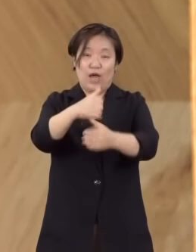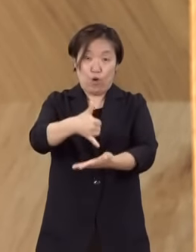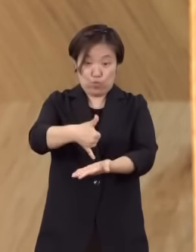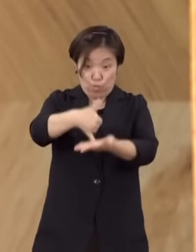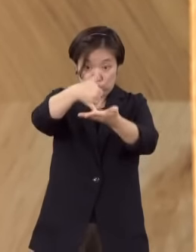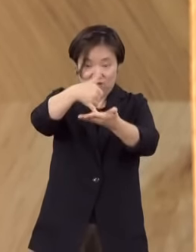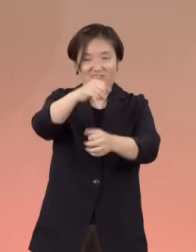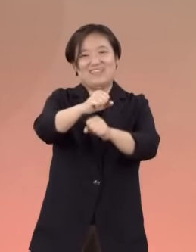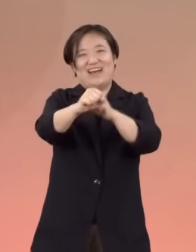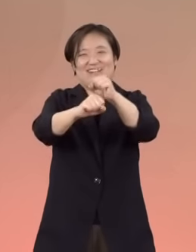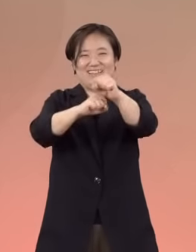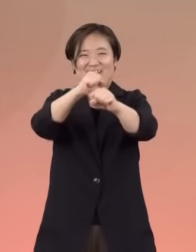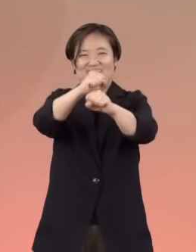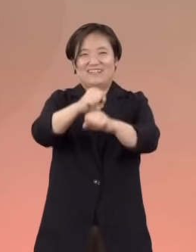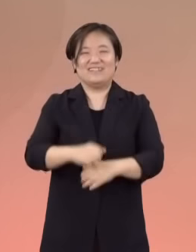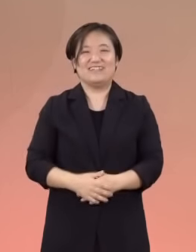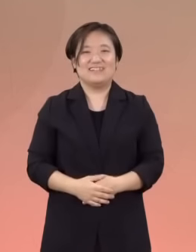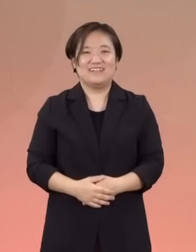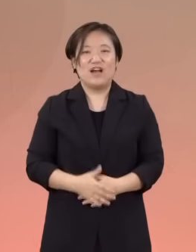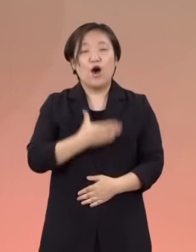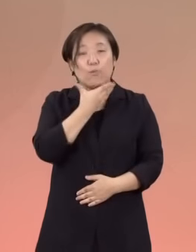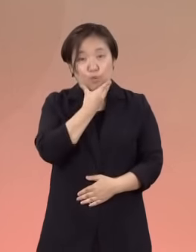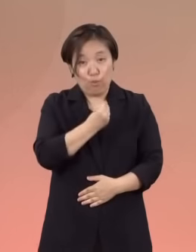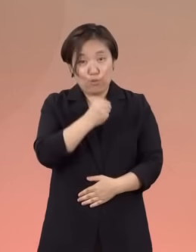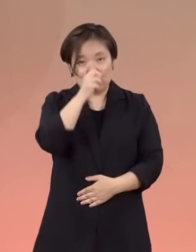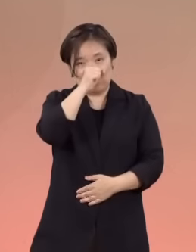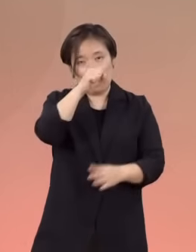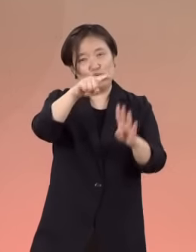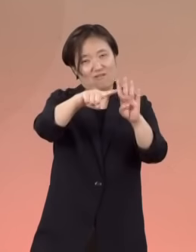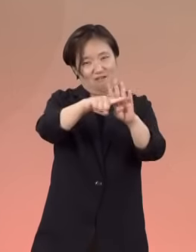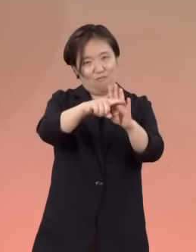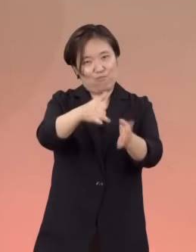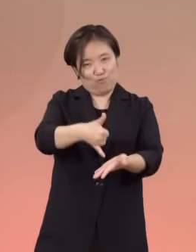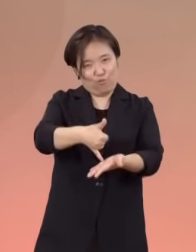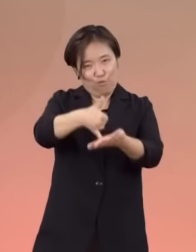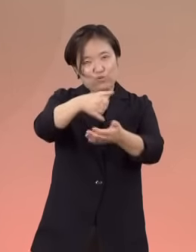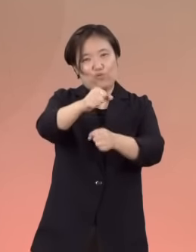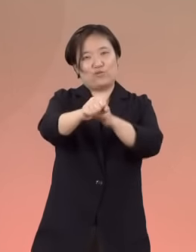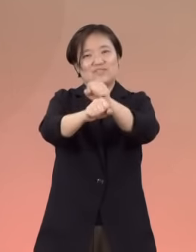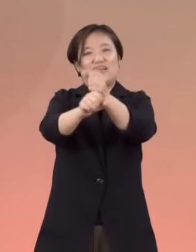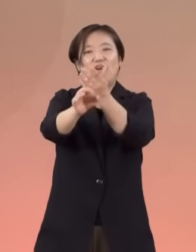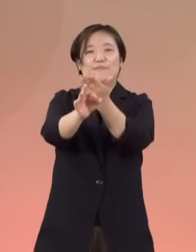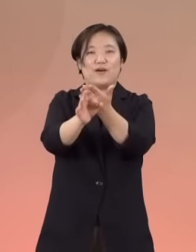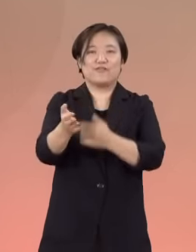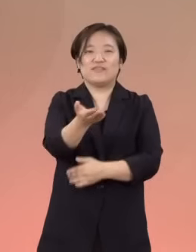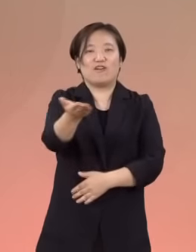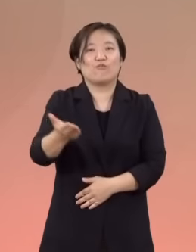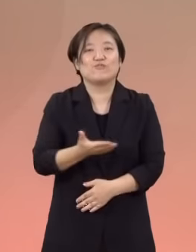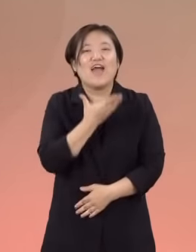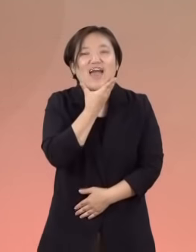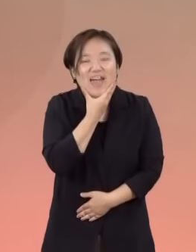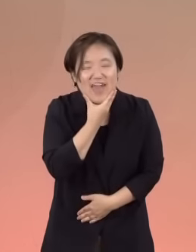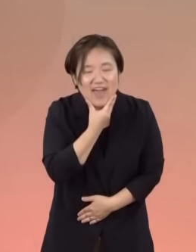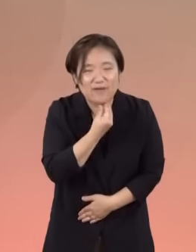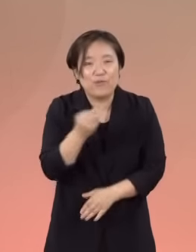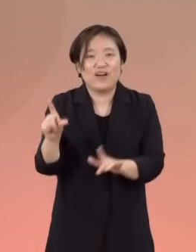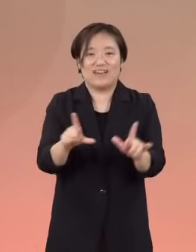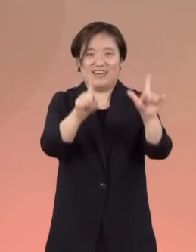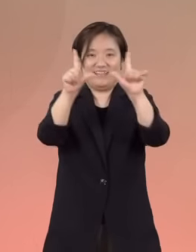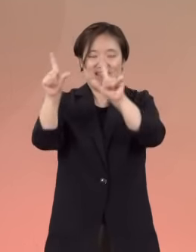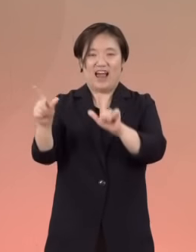닦으십시오 복과 선업과 공덕의 힘이 여러분들을 진정한 행복의